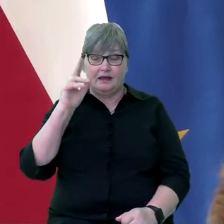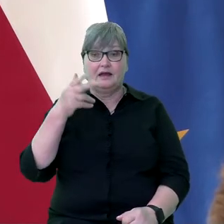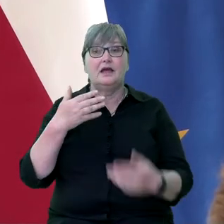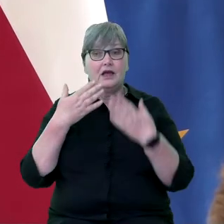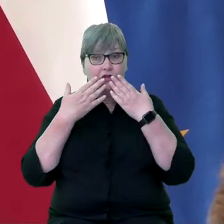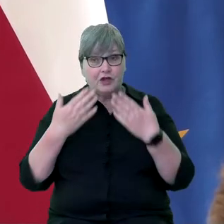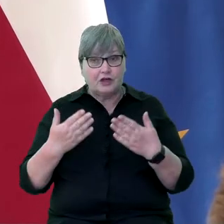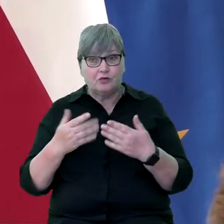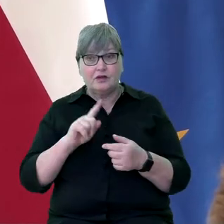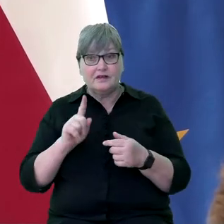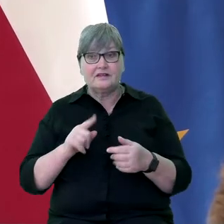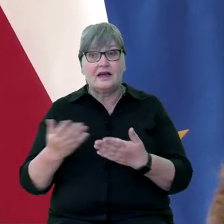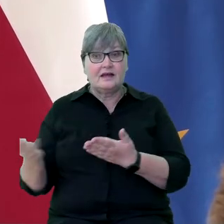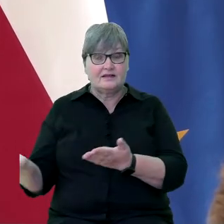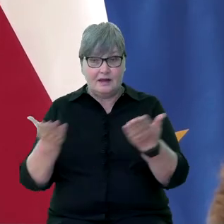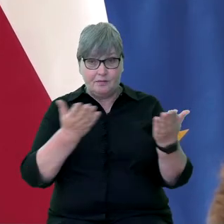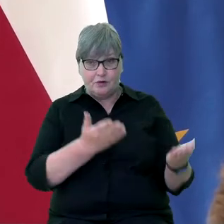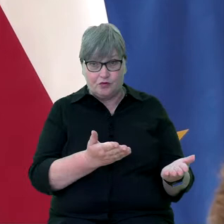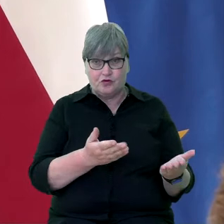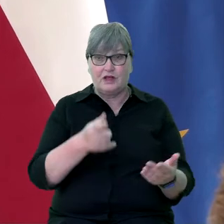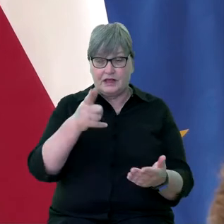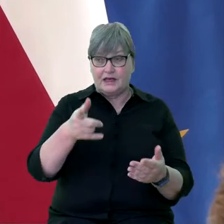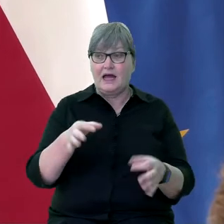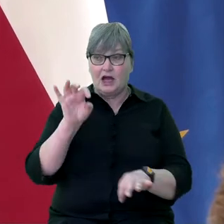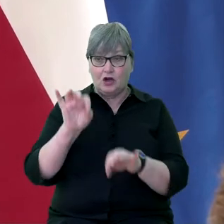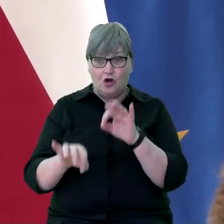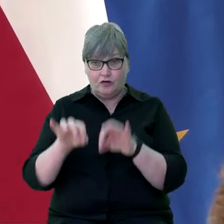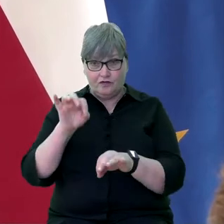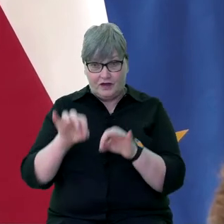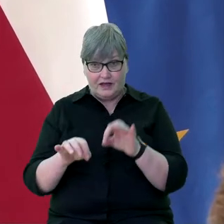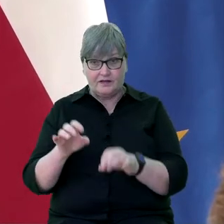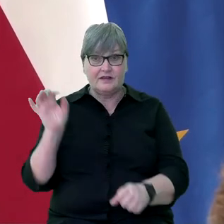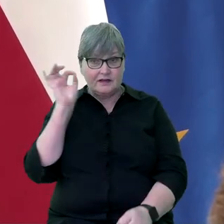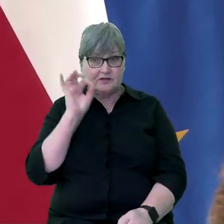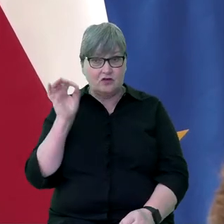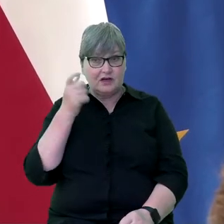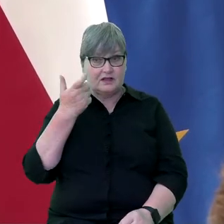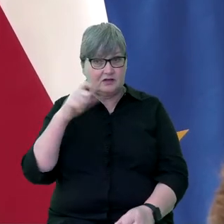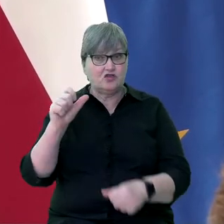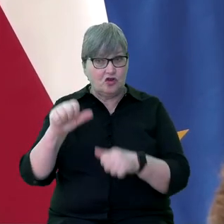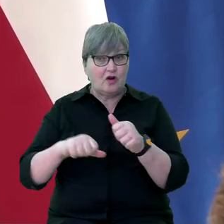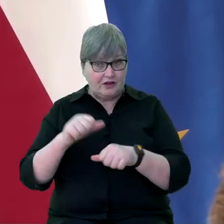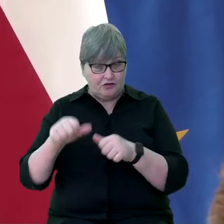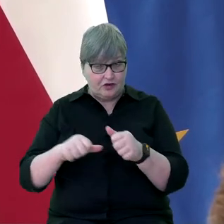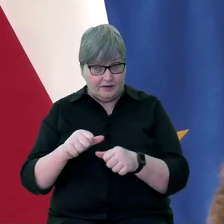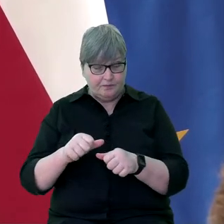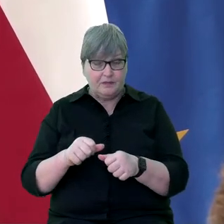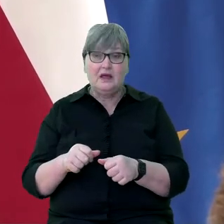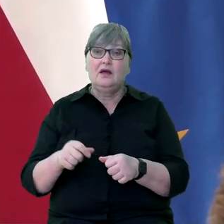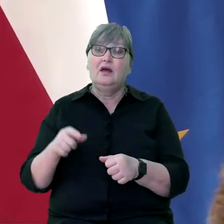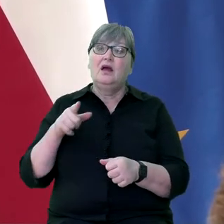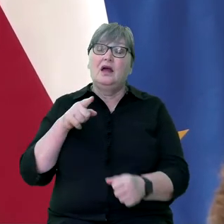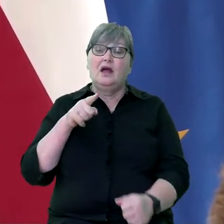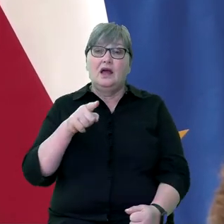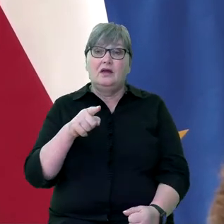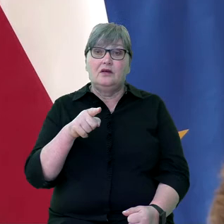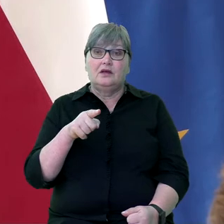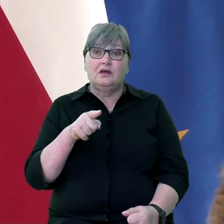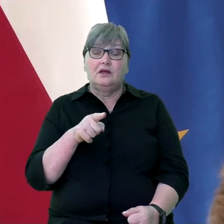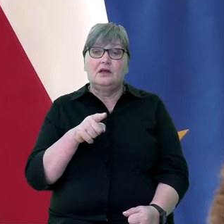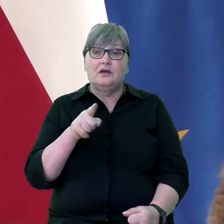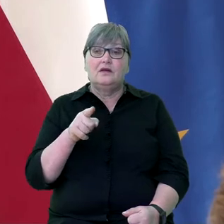na konferencję z okazji stulecia uchwalenia przez Sejm II Rzeczypospolitej ustawy o Państwowej Służbie Cywilnej, służbie państwu i